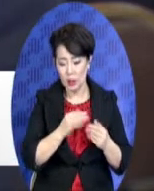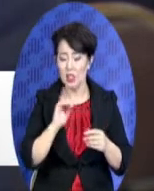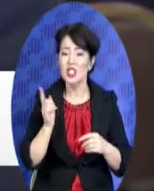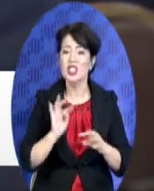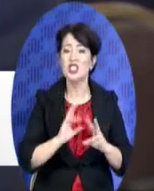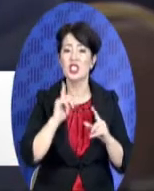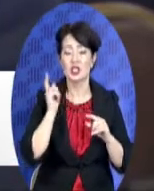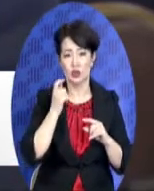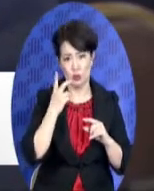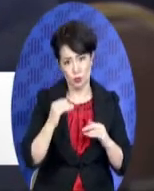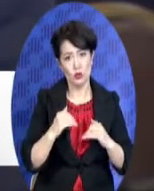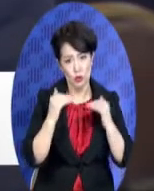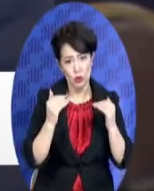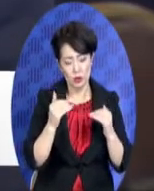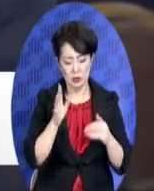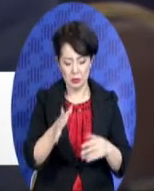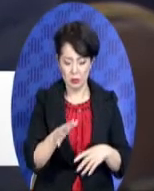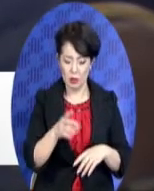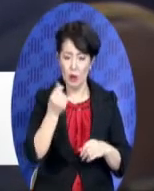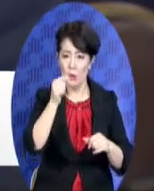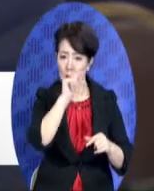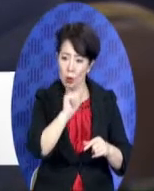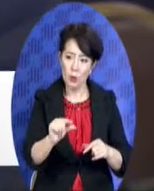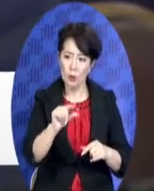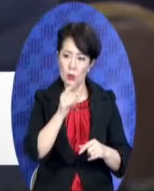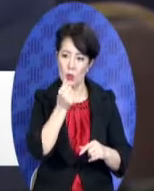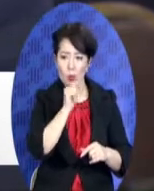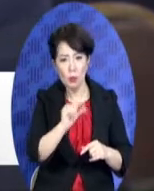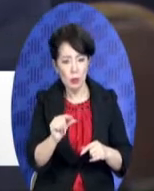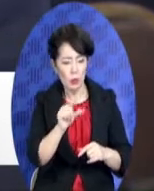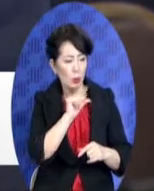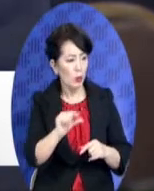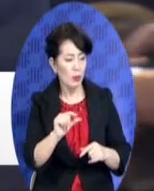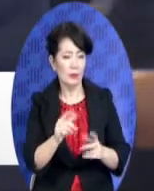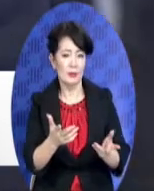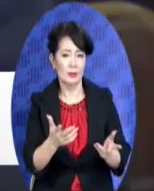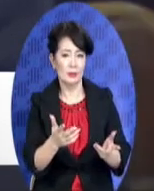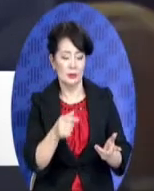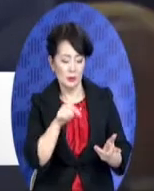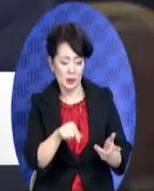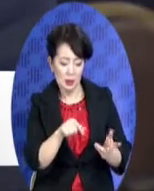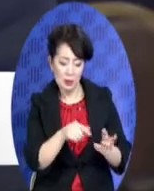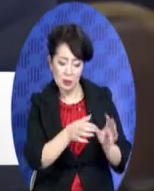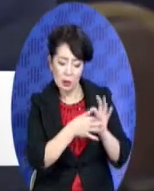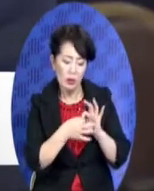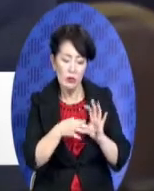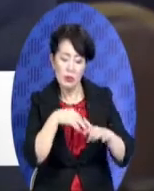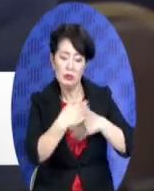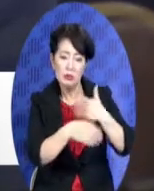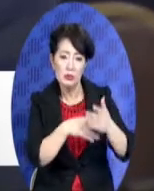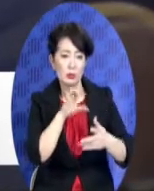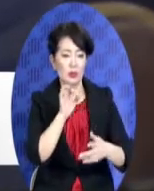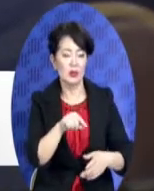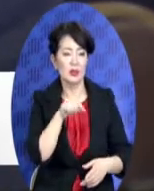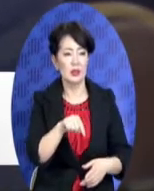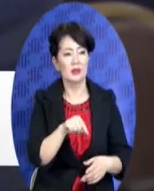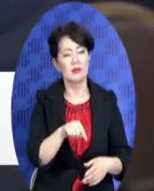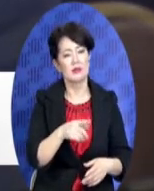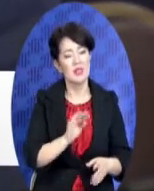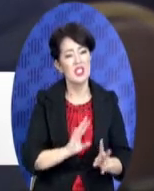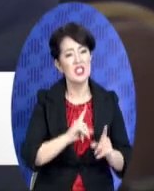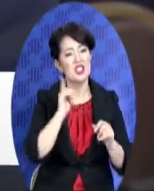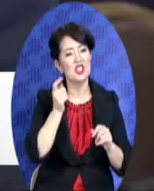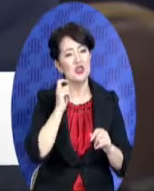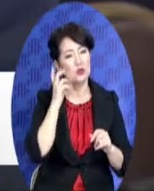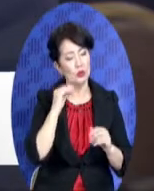эрчим хүч өгснөөс одоо шинэ автоматор үнэ буурах хэвээр үнэ бах байх хэвээр гэсэн ийм үднэс цааштай явах юм бол энэ одоо сэргээгдэх